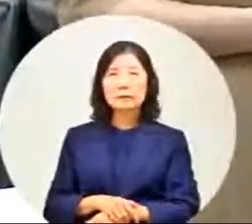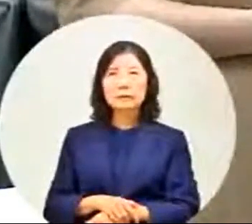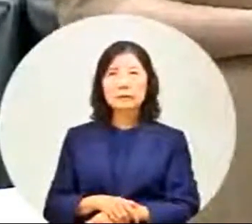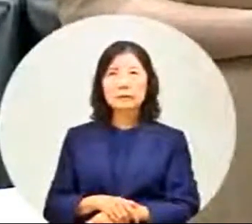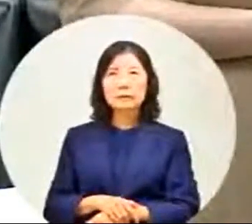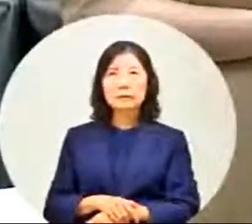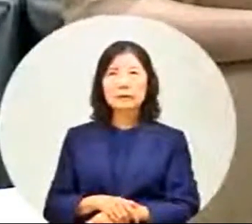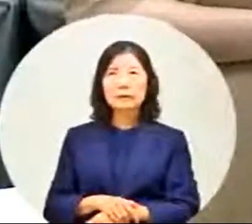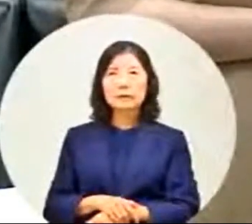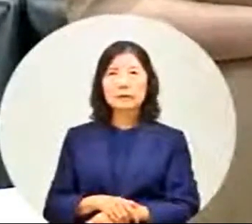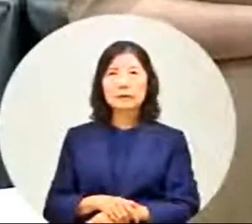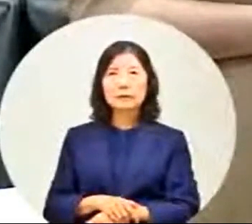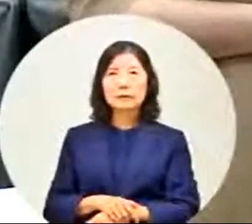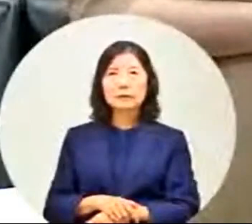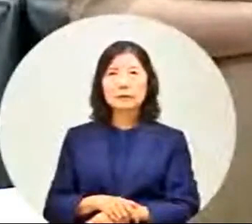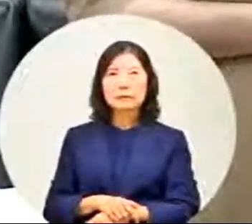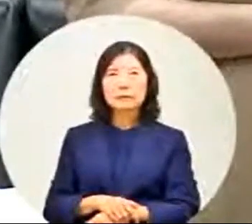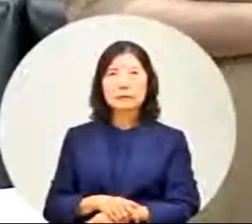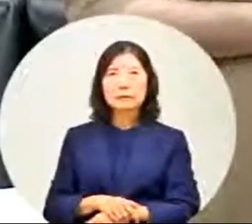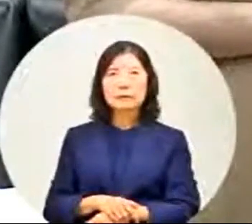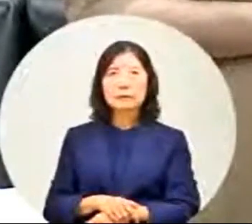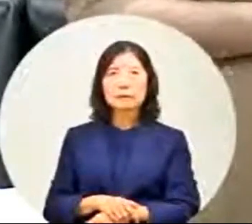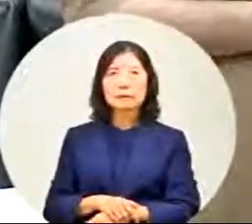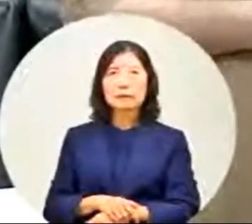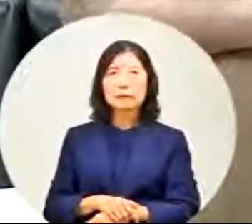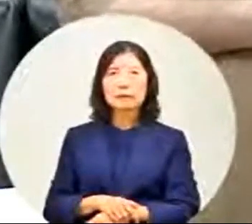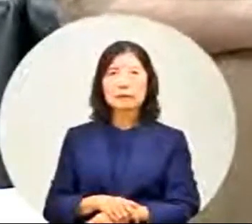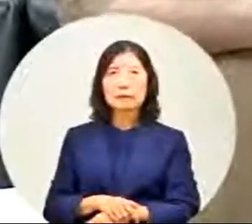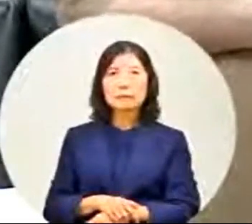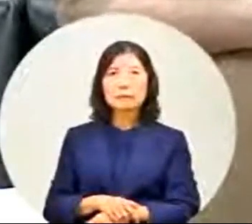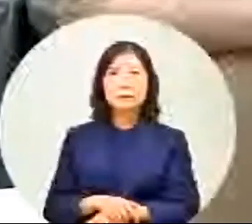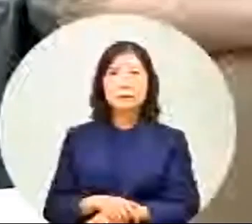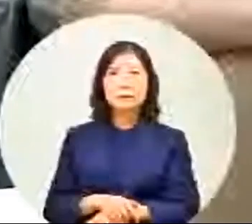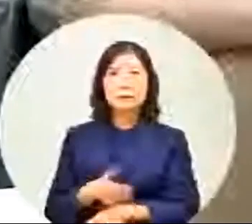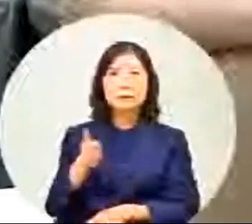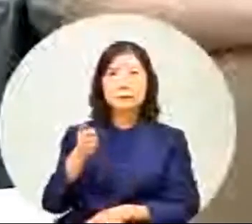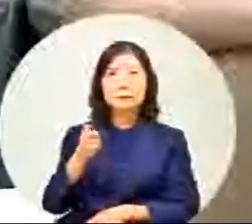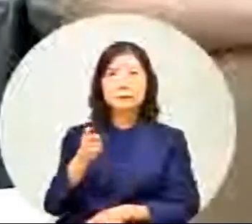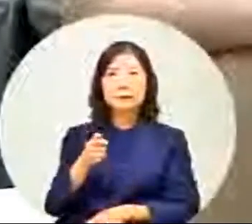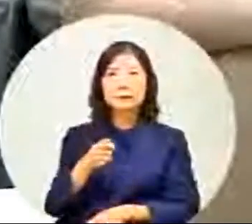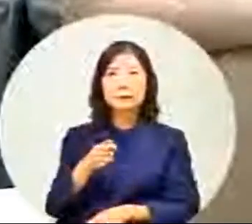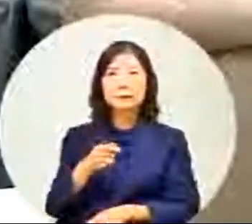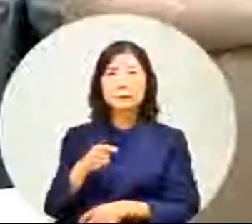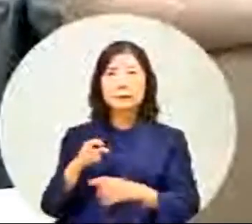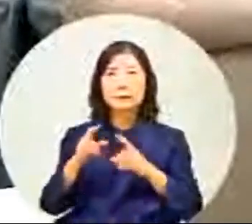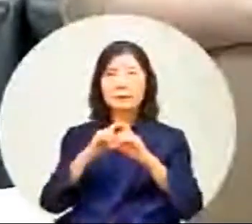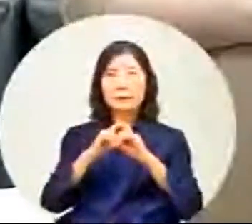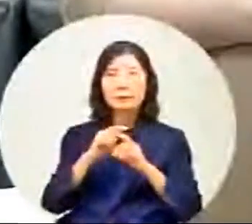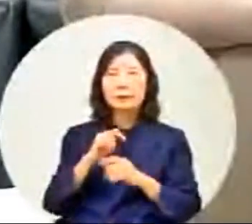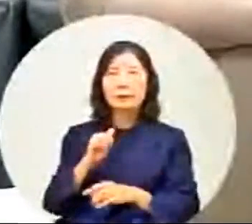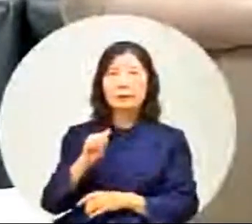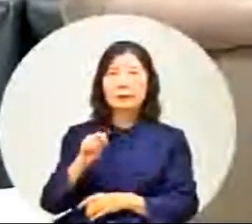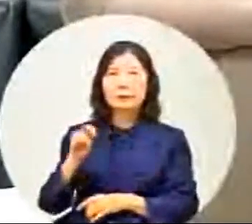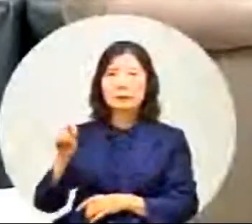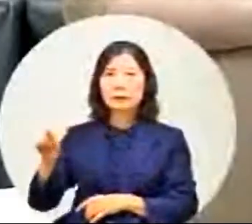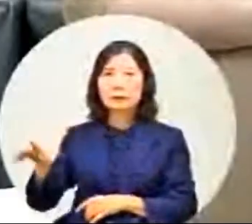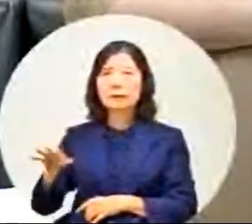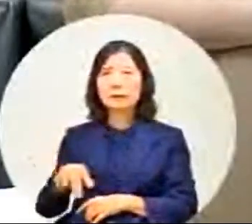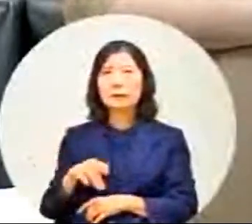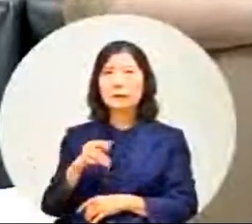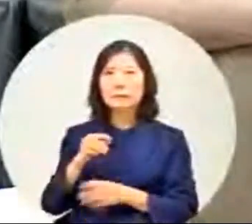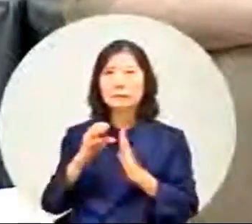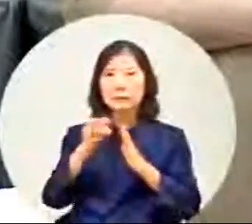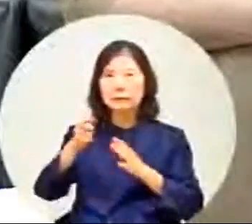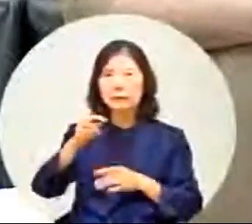债计划是什么？讲清楚、说明白。 好，感谢，帮我回到我的 PPT。 局长，我知道你很无